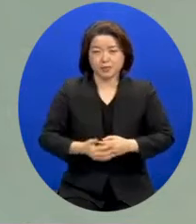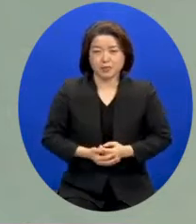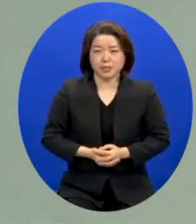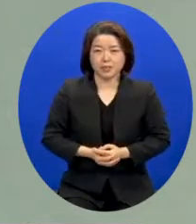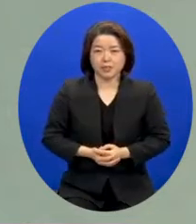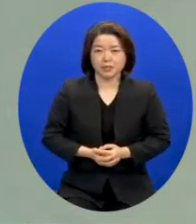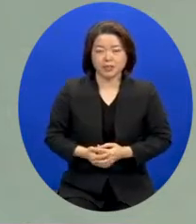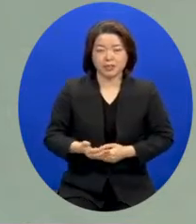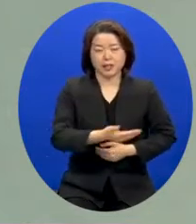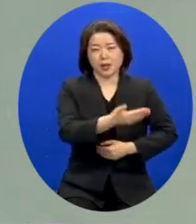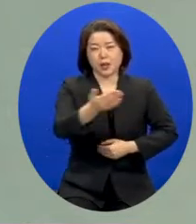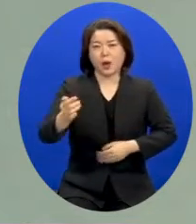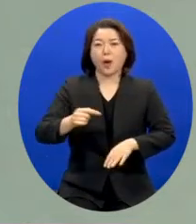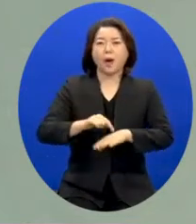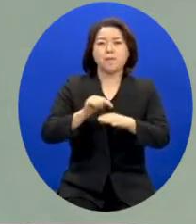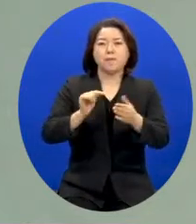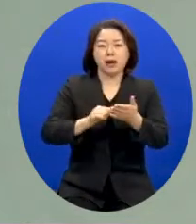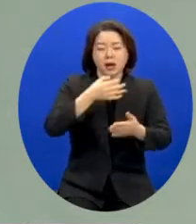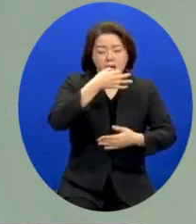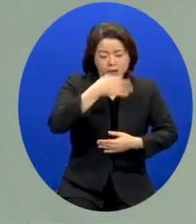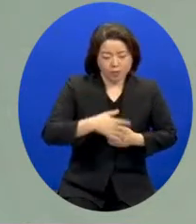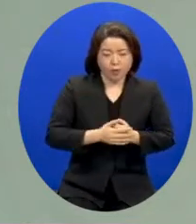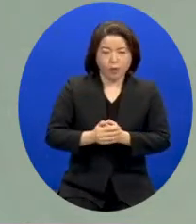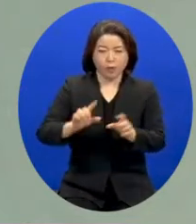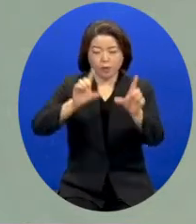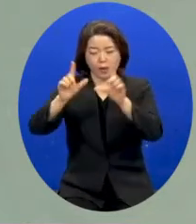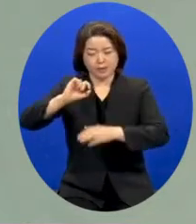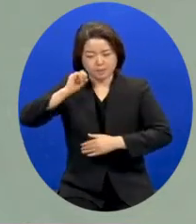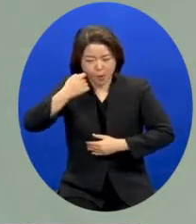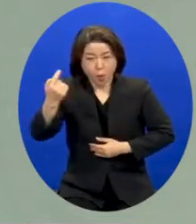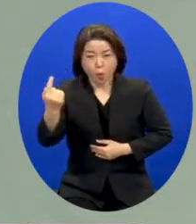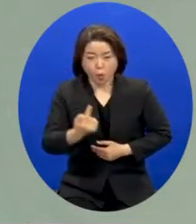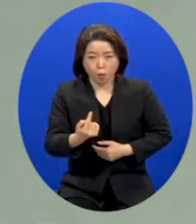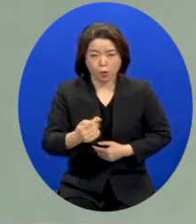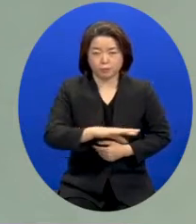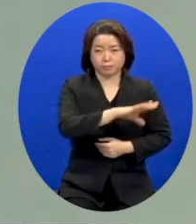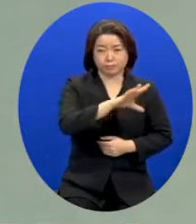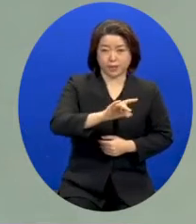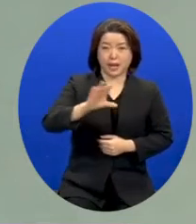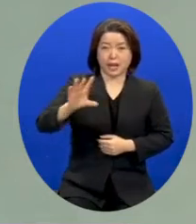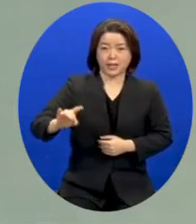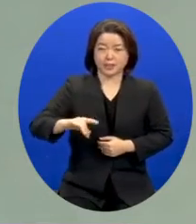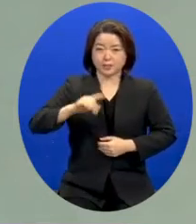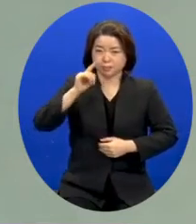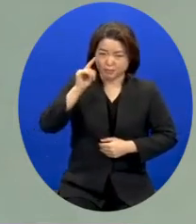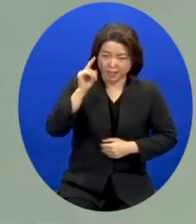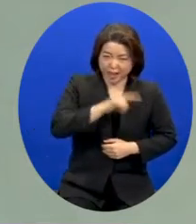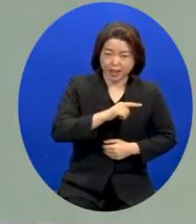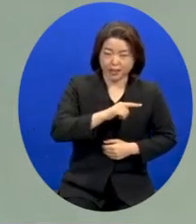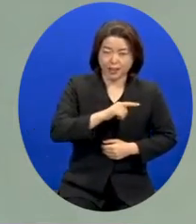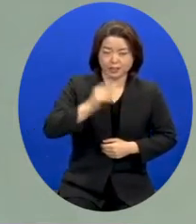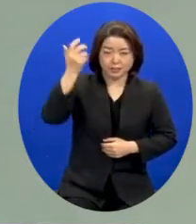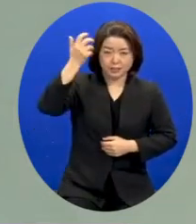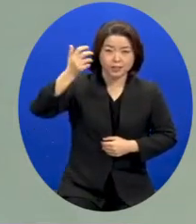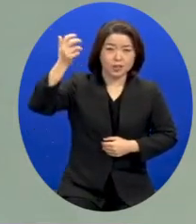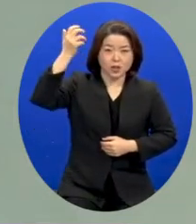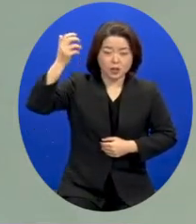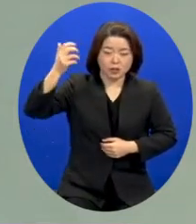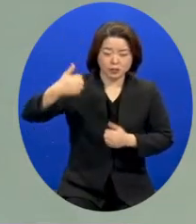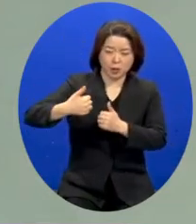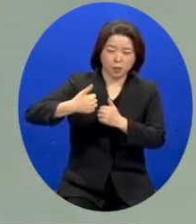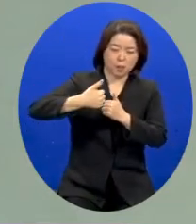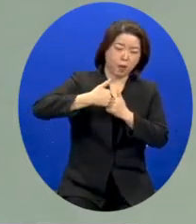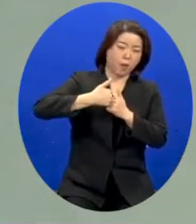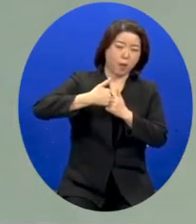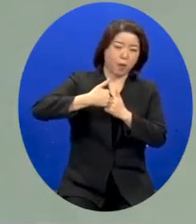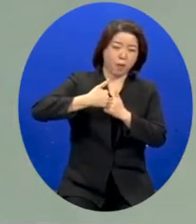여러분 마음이 힘들고 삶에 어려움이 오고 때때로 악한 영적인 공격을